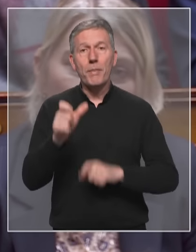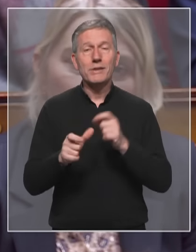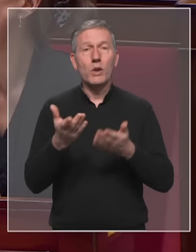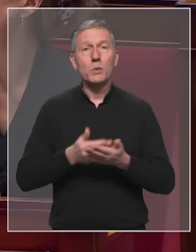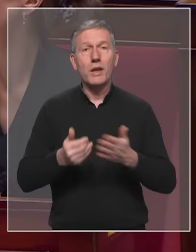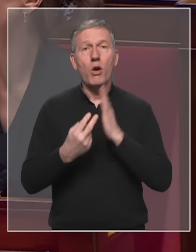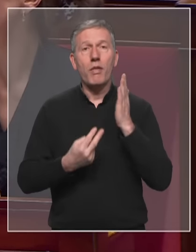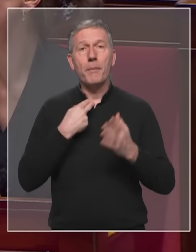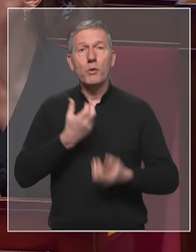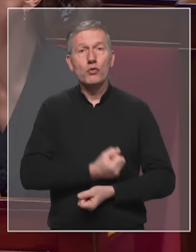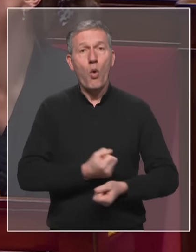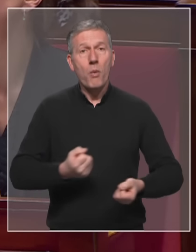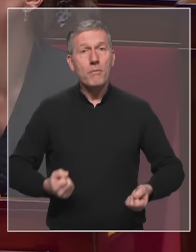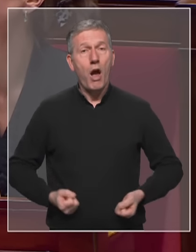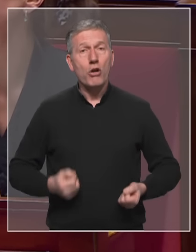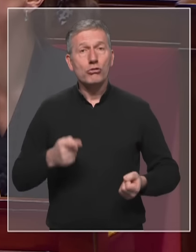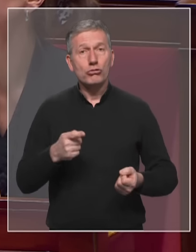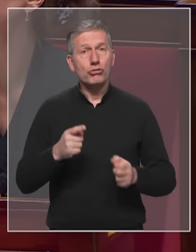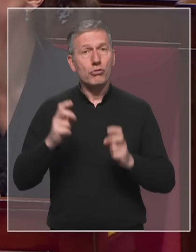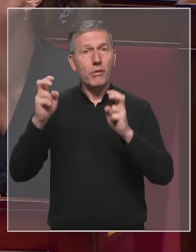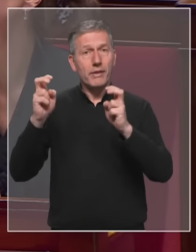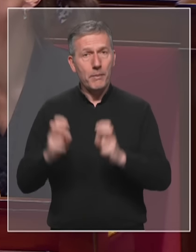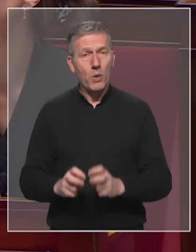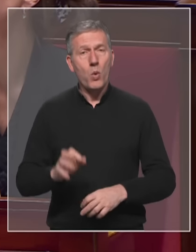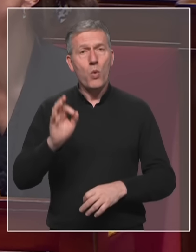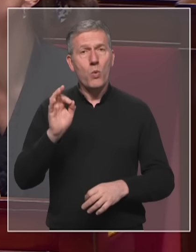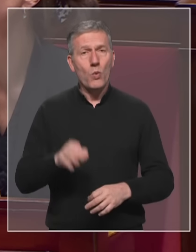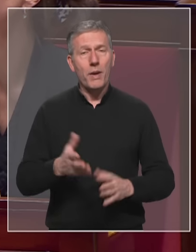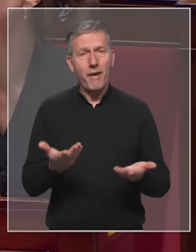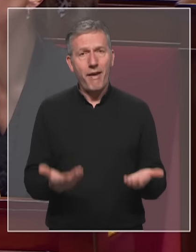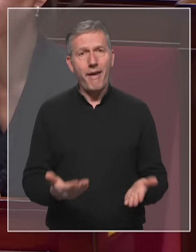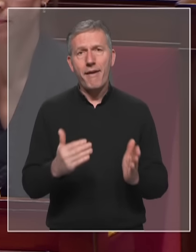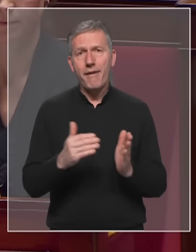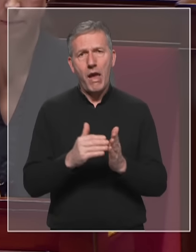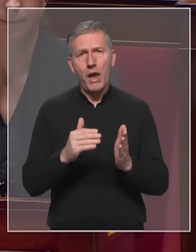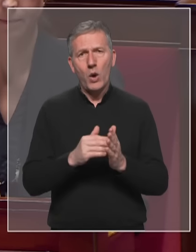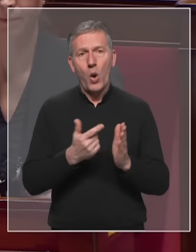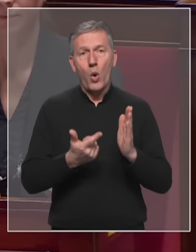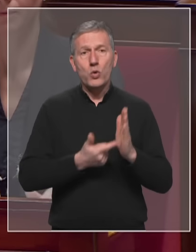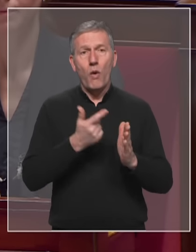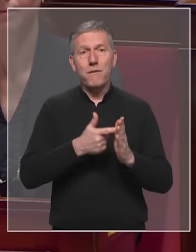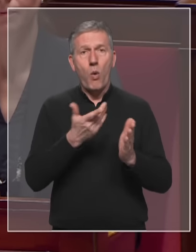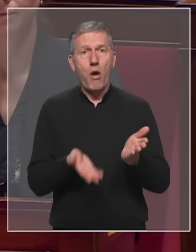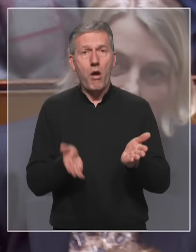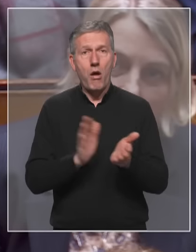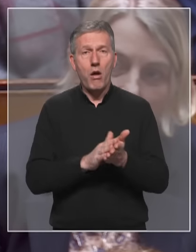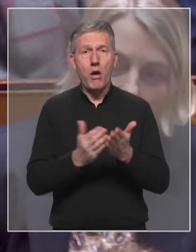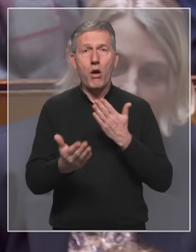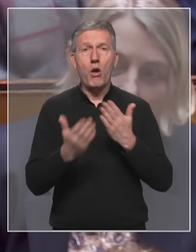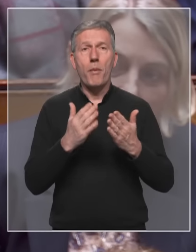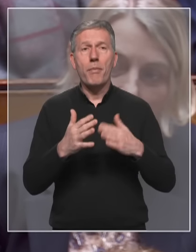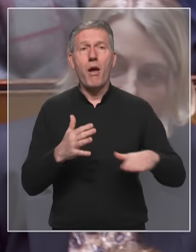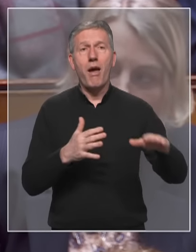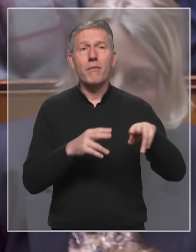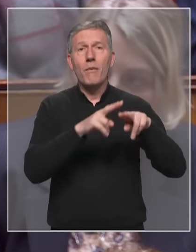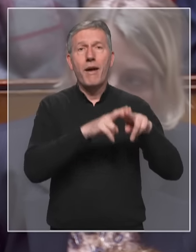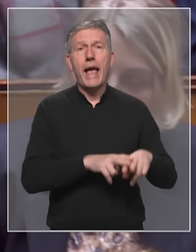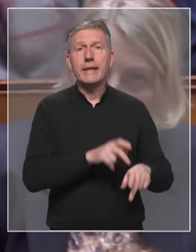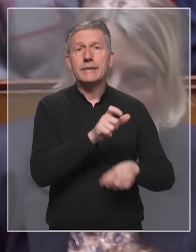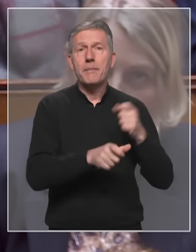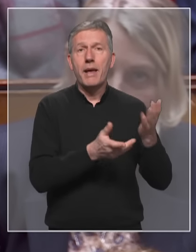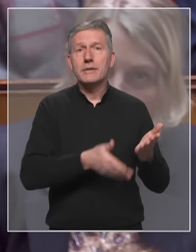de handicap a considérablement baissé, il demeure presque deux fois plus élevé que le reste de la